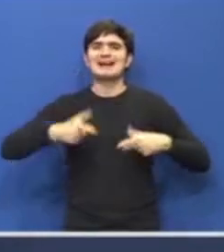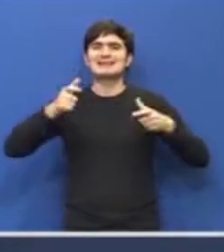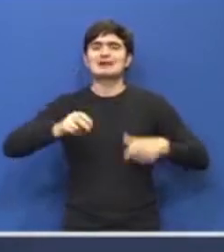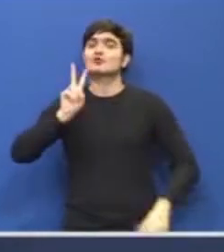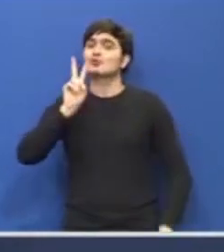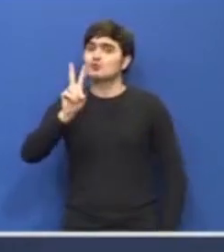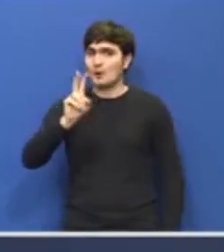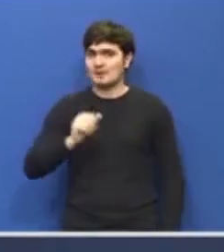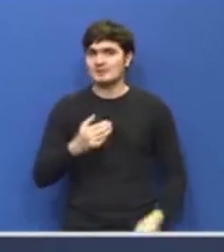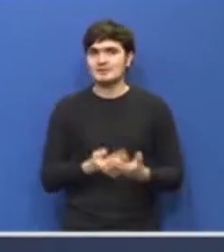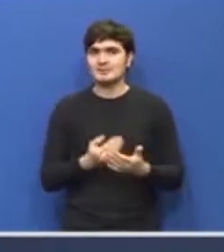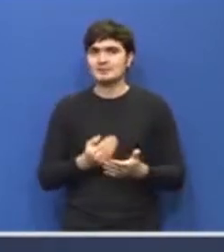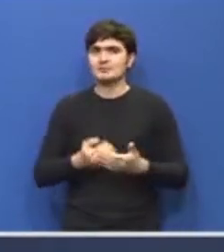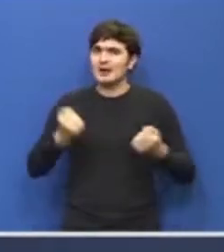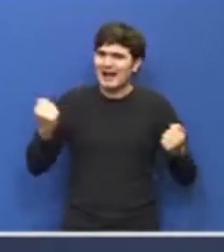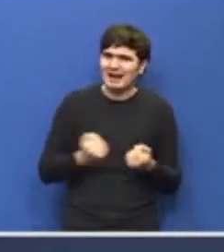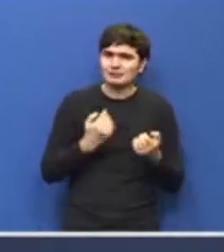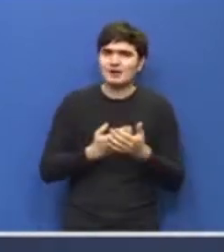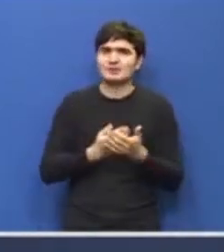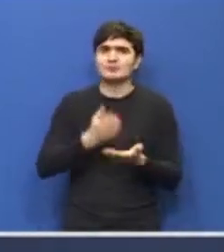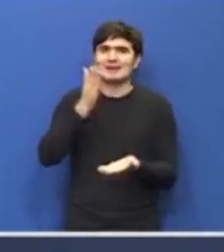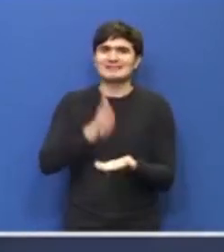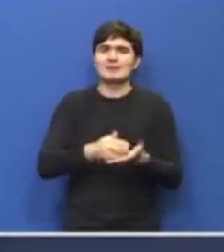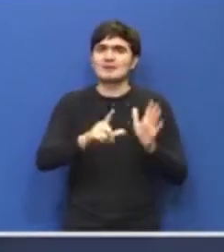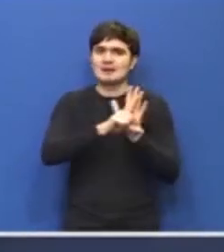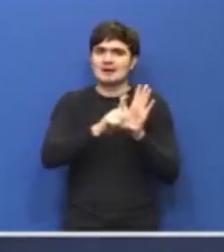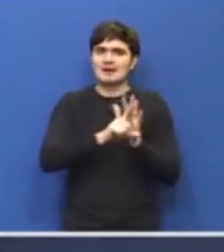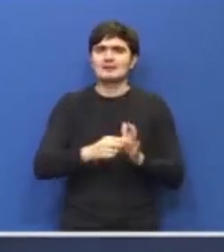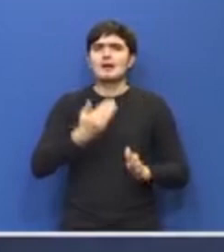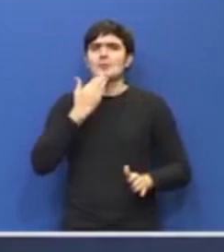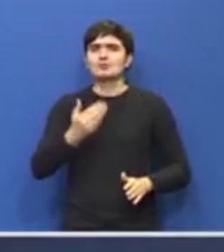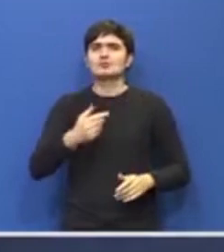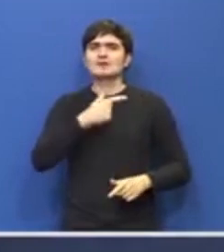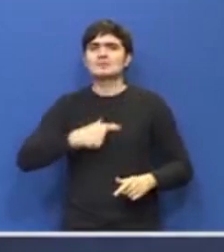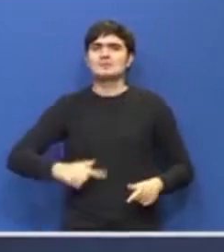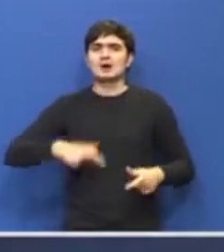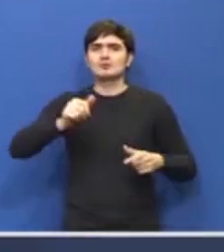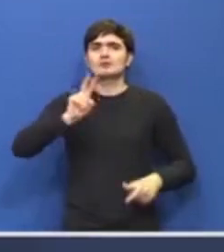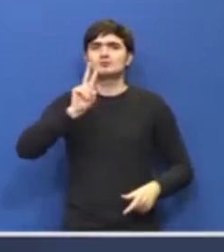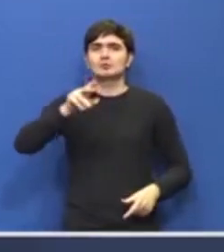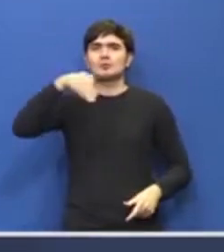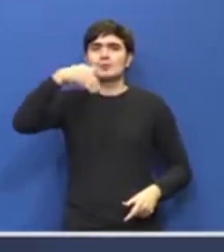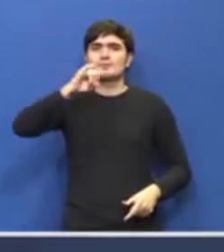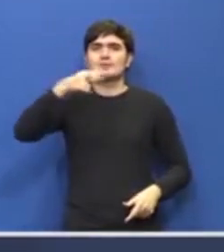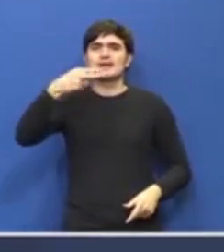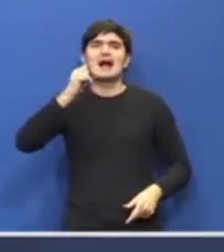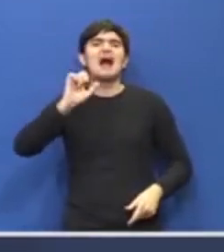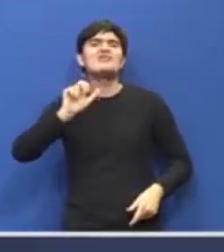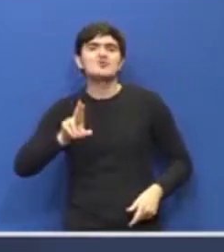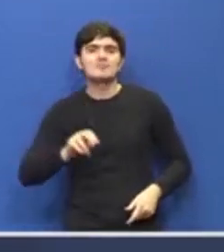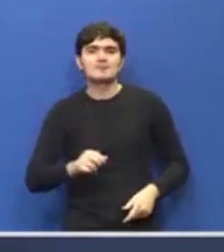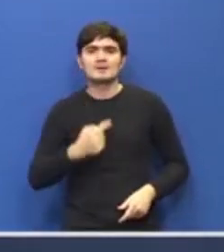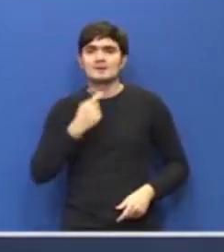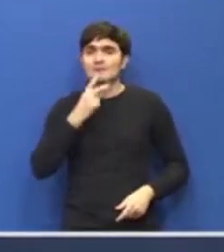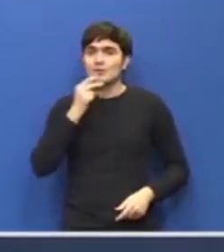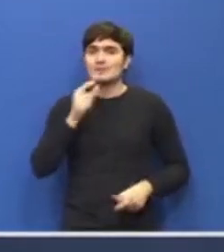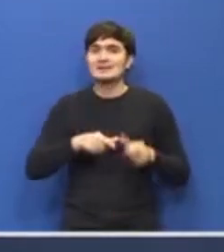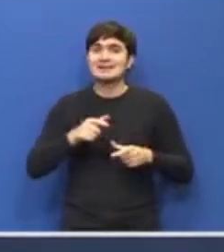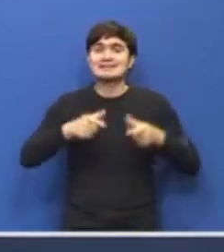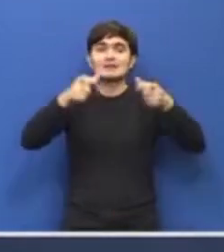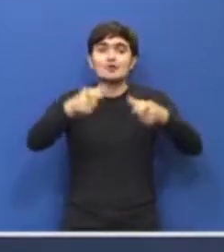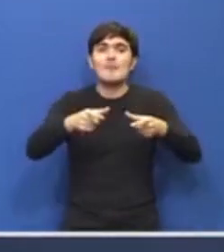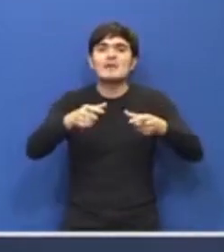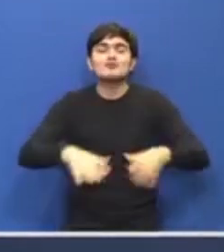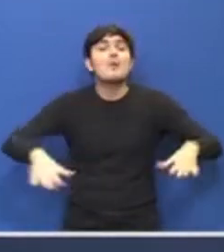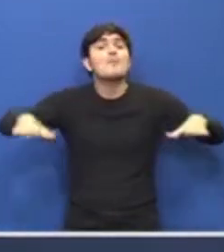că a acționat restabilirea legalității și primarului Radu Mihaiu. Reamintesc că este vorba de domeniu public, ocupat